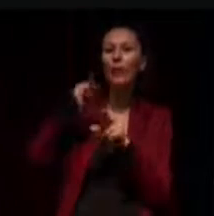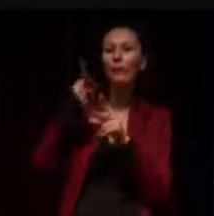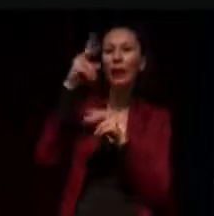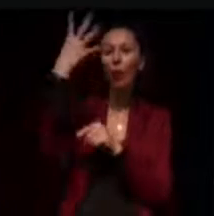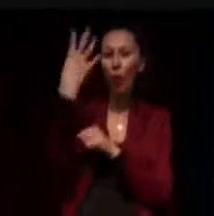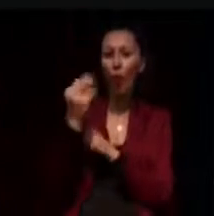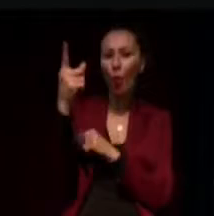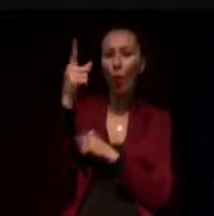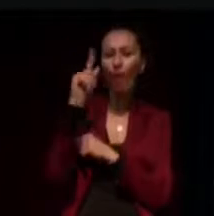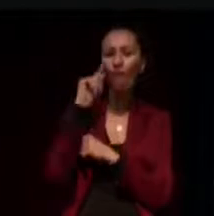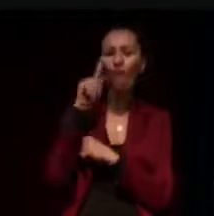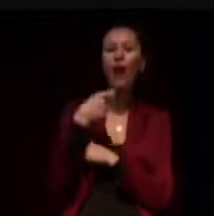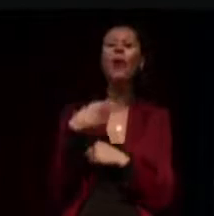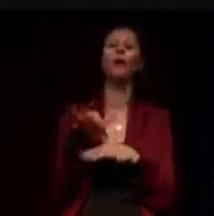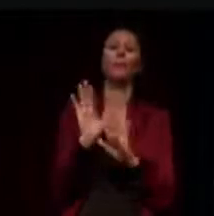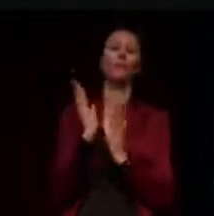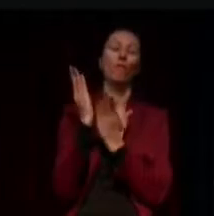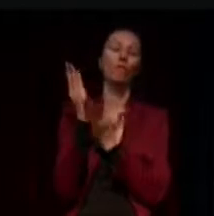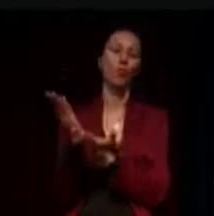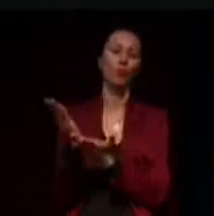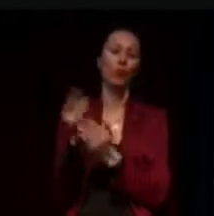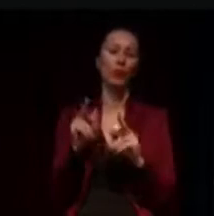da farkında bile olmuyorlar.